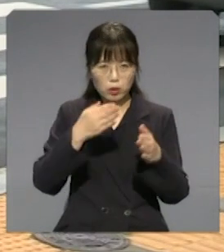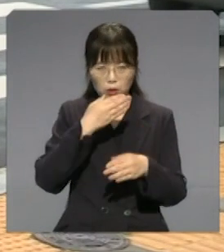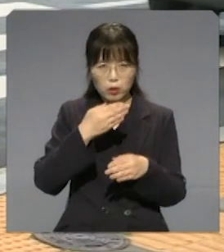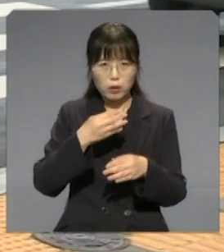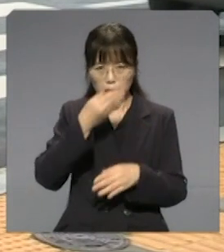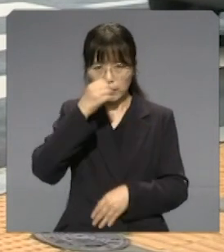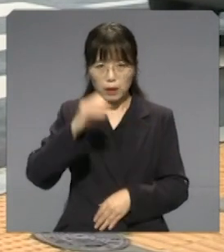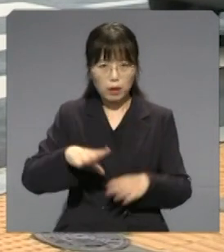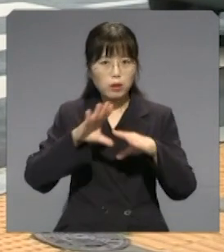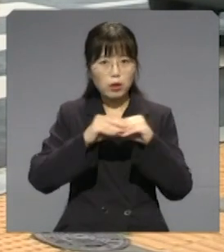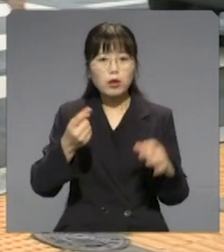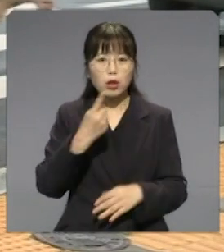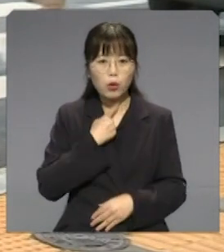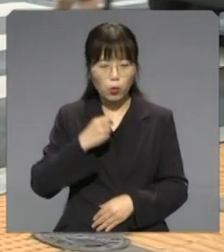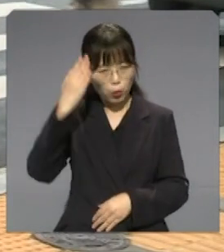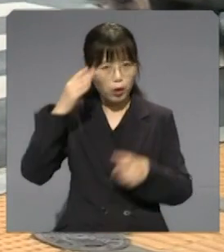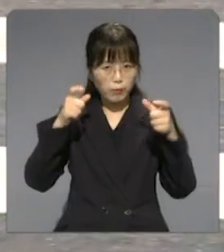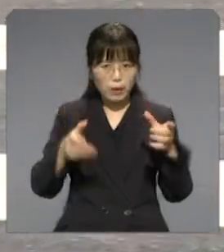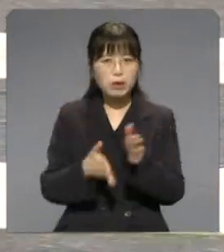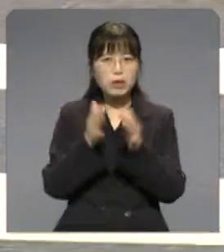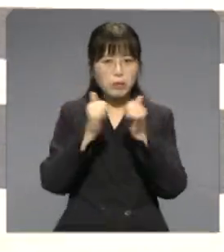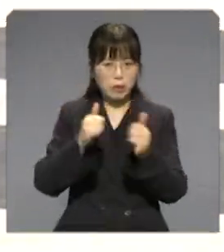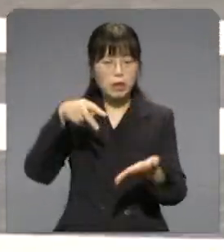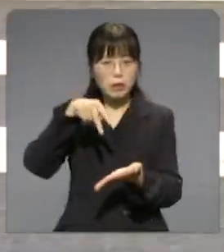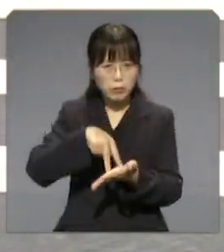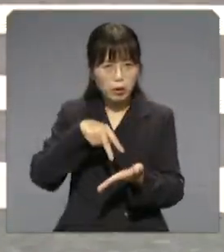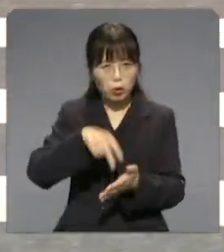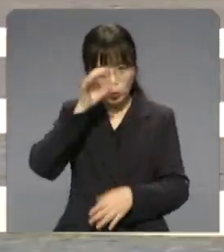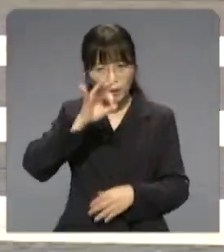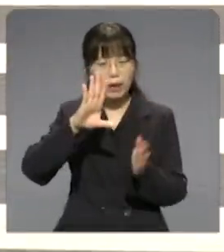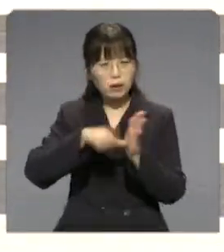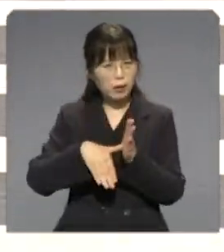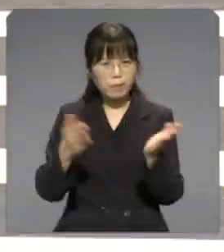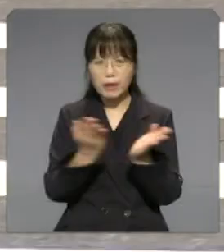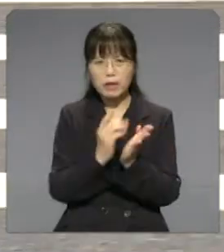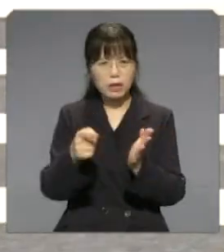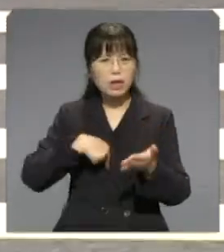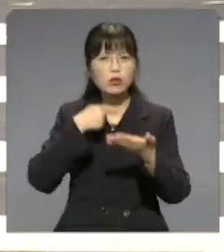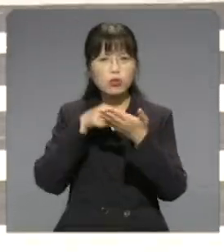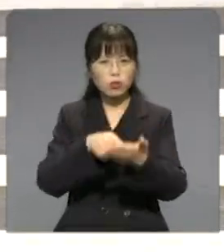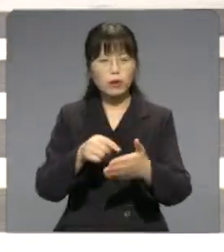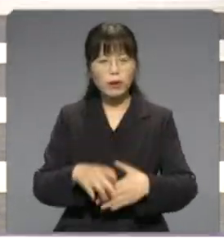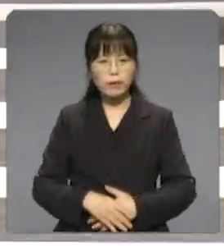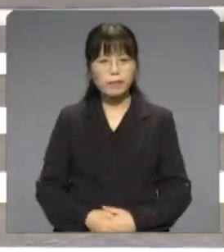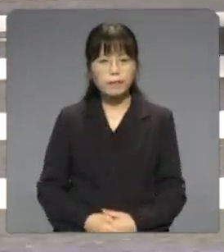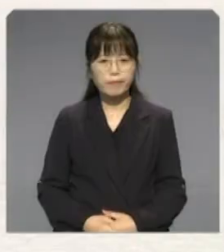쓰레기까지 처리해온 검단 시민의 입장으로서는 와닿지 않은 주장이라는 겁니다.